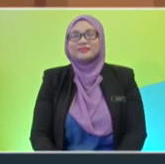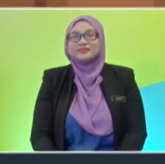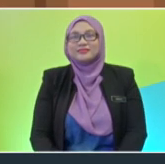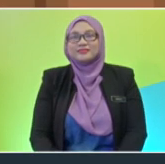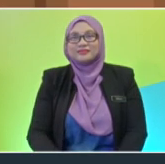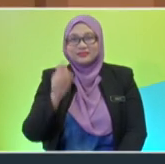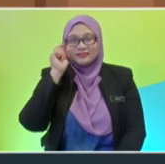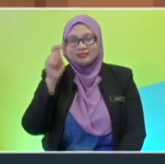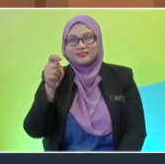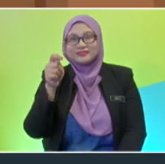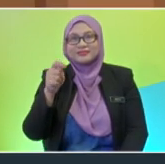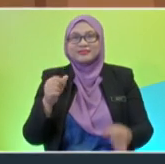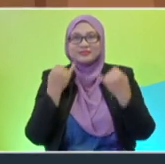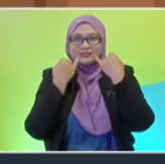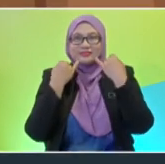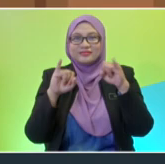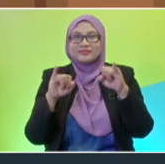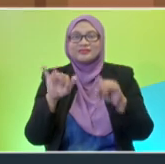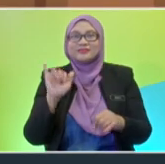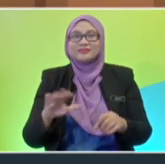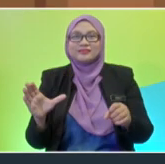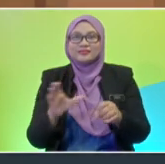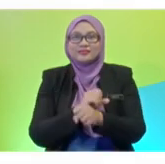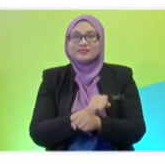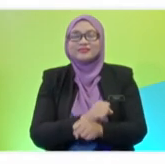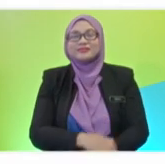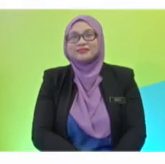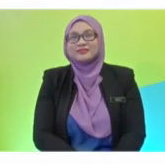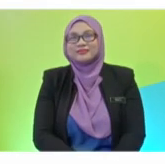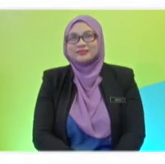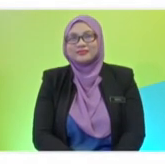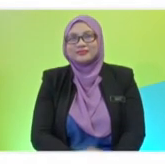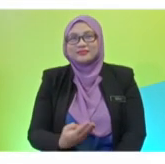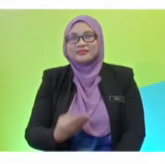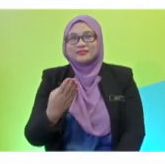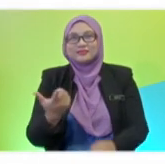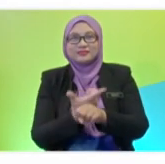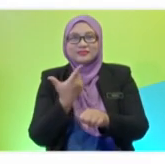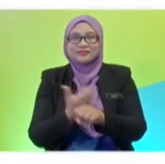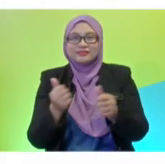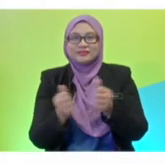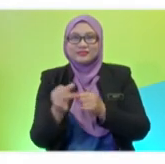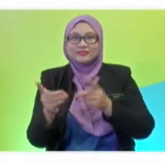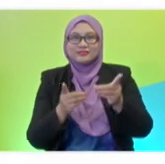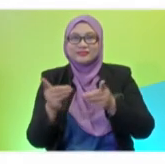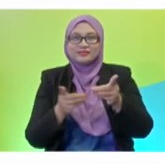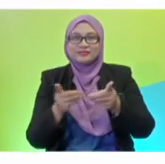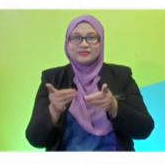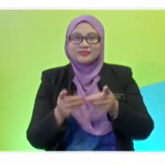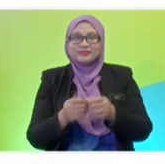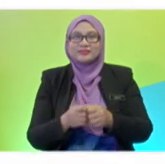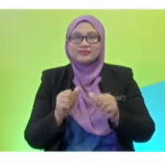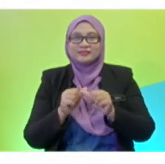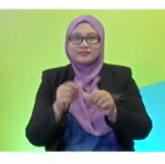yang sepenuhnya pada pendapat saya di jawaban penuh beliau berlatih gak perlu disiplin tadi jawaban mengikut latihan